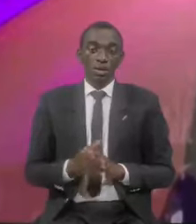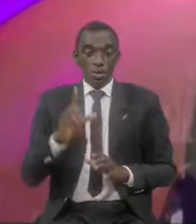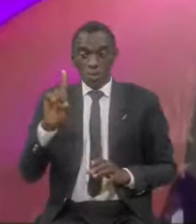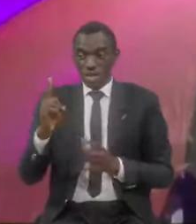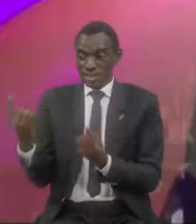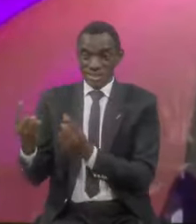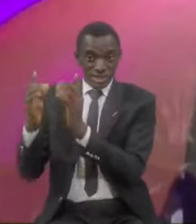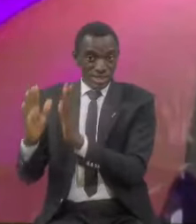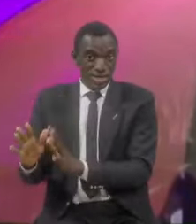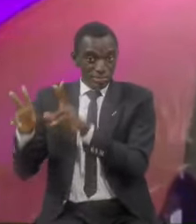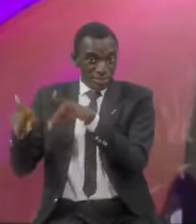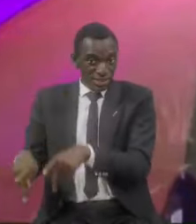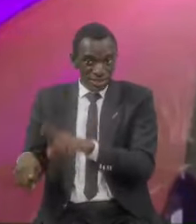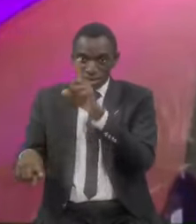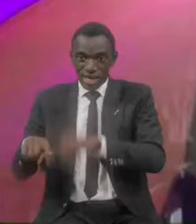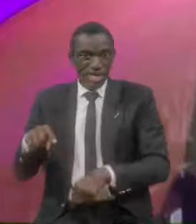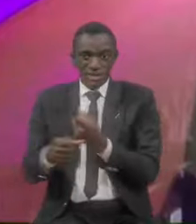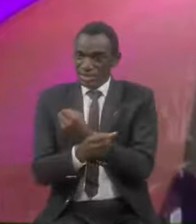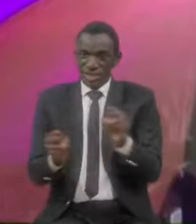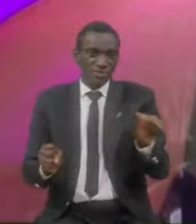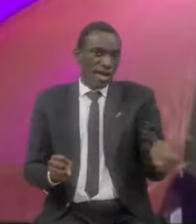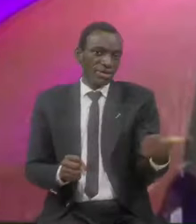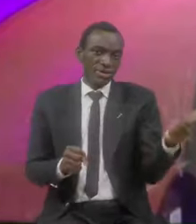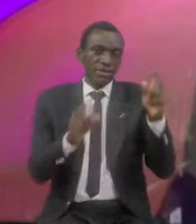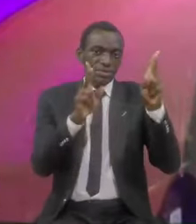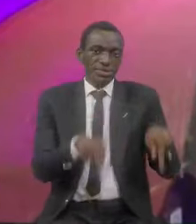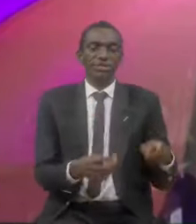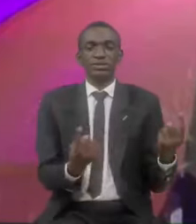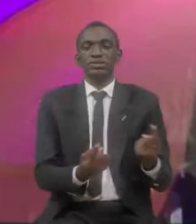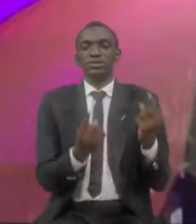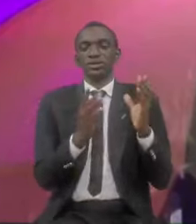Un pécheur ne peut pas sauver un autre pécheur.